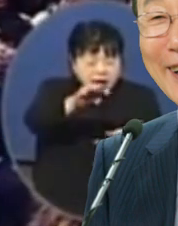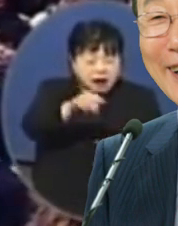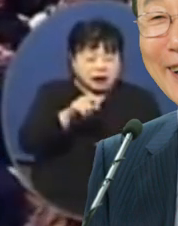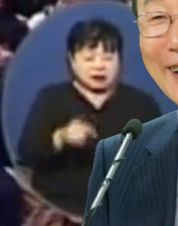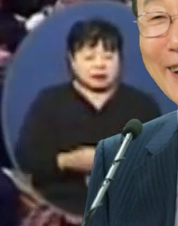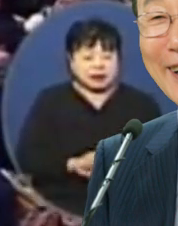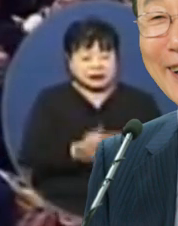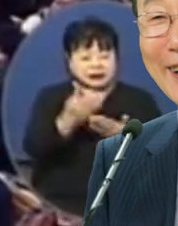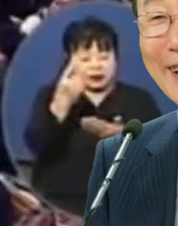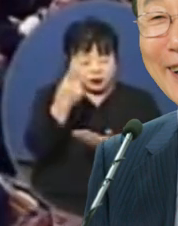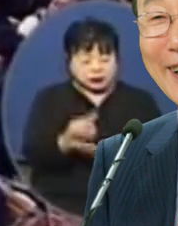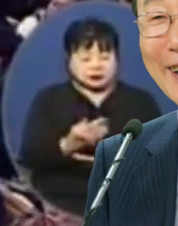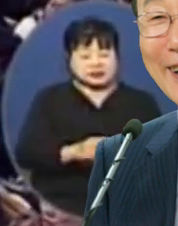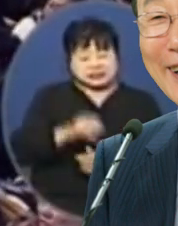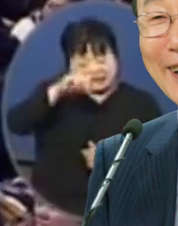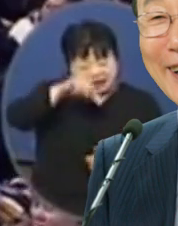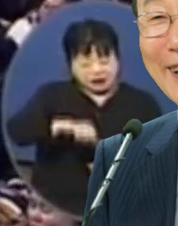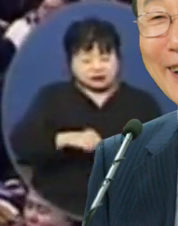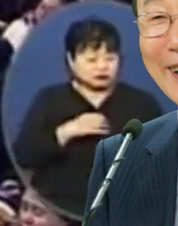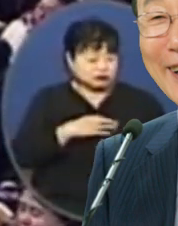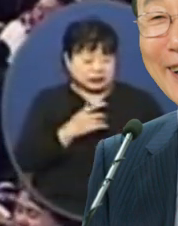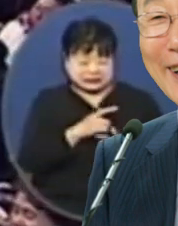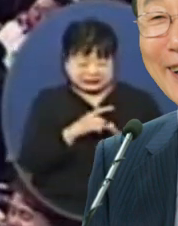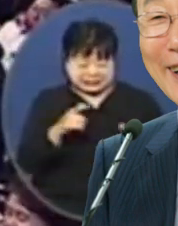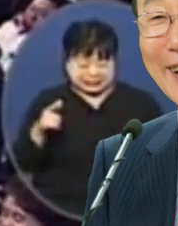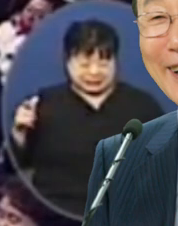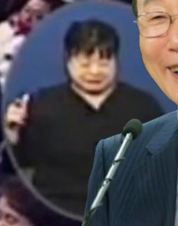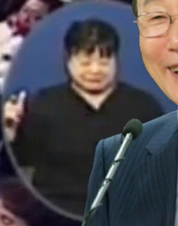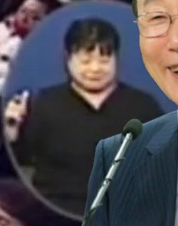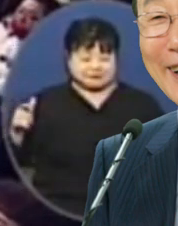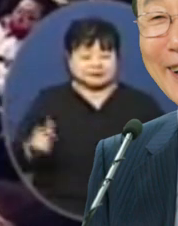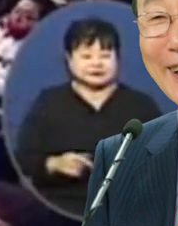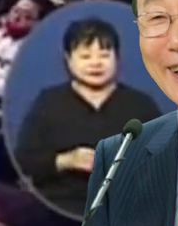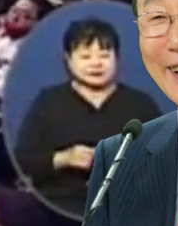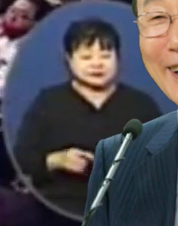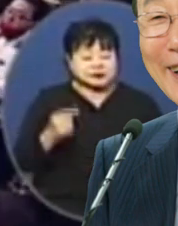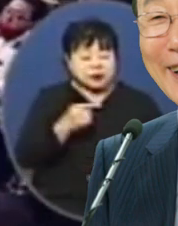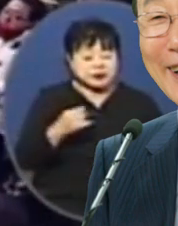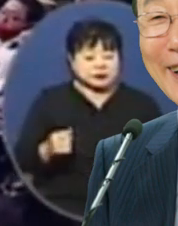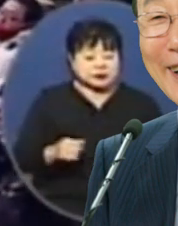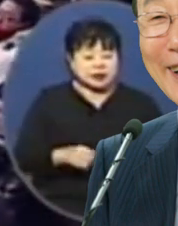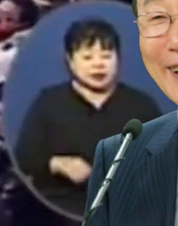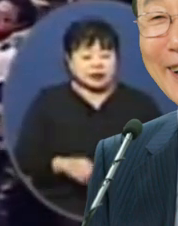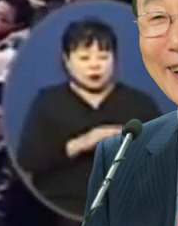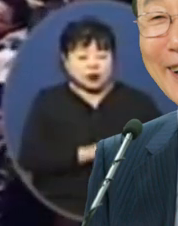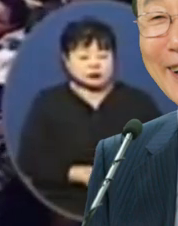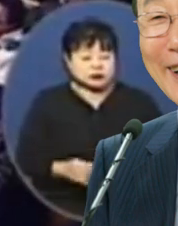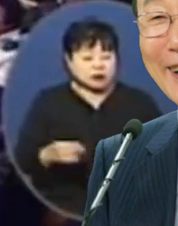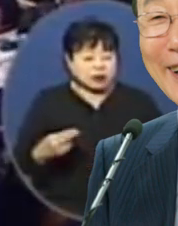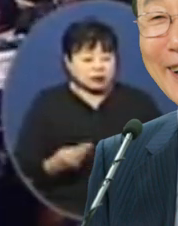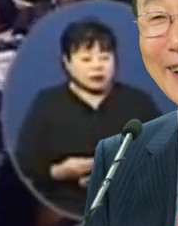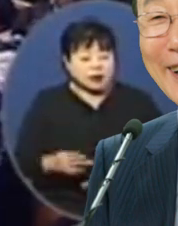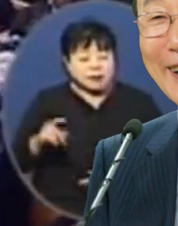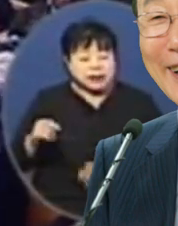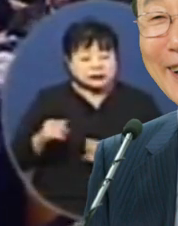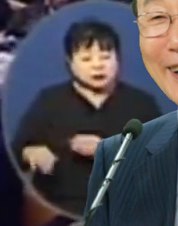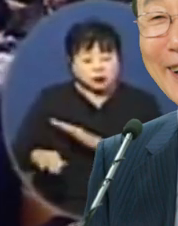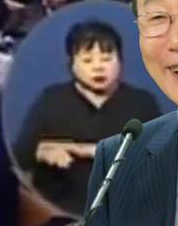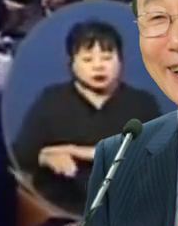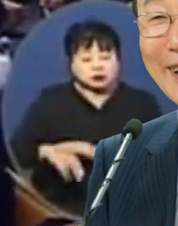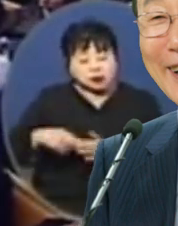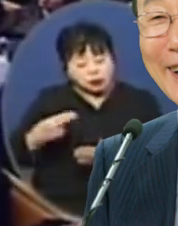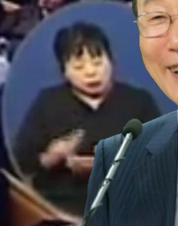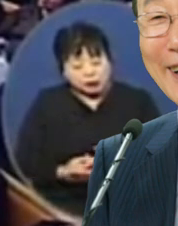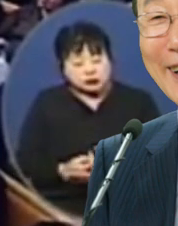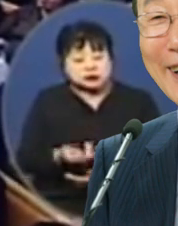전염병과 밝을 때 닥치오는 재앙을 두려워하지 아니하리로다. 천명이 내 왼쪽에서 만명이 내